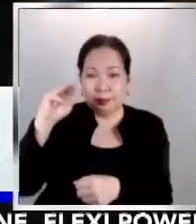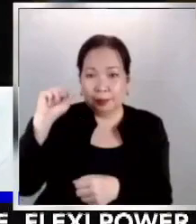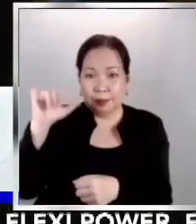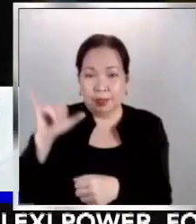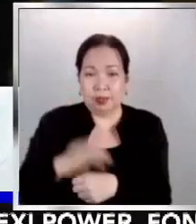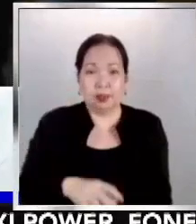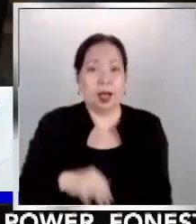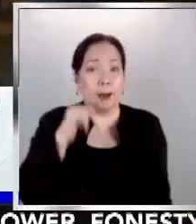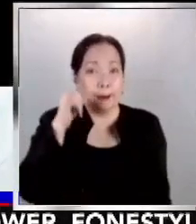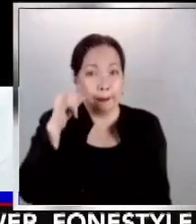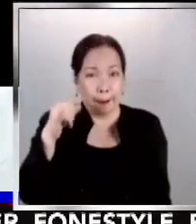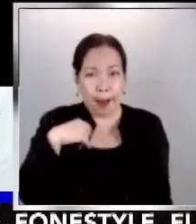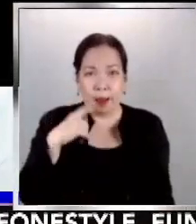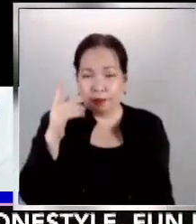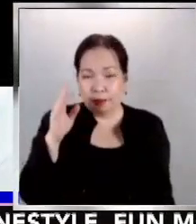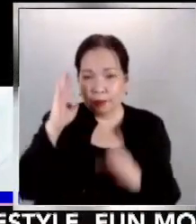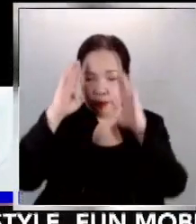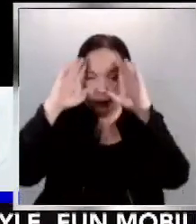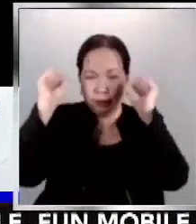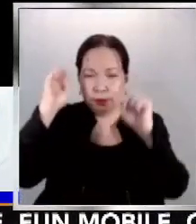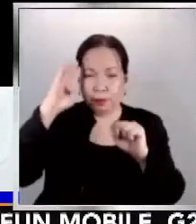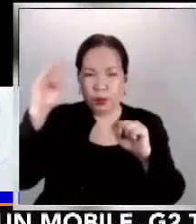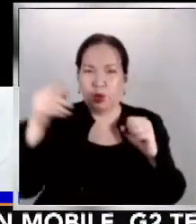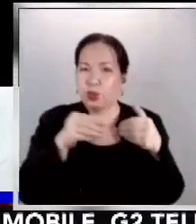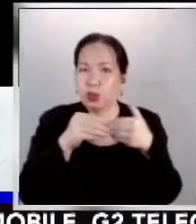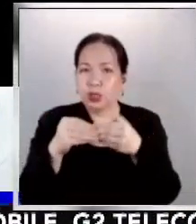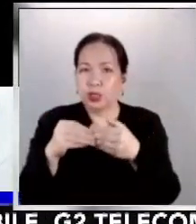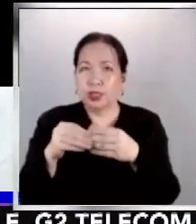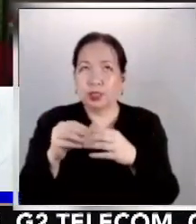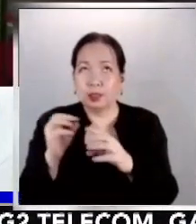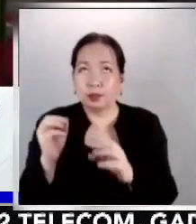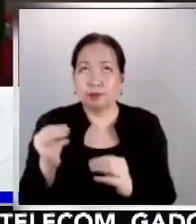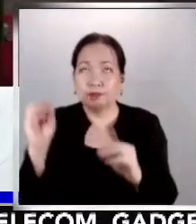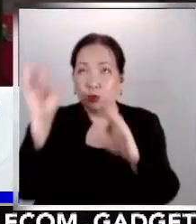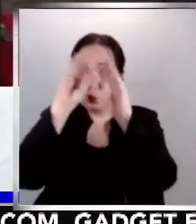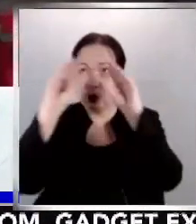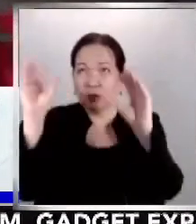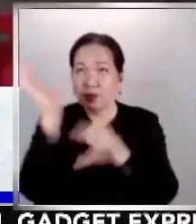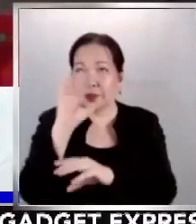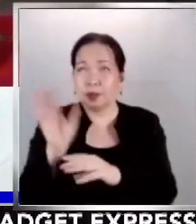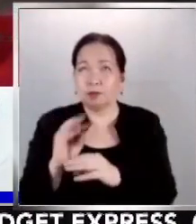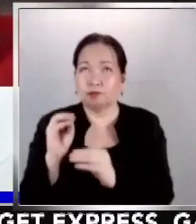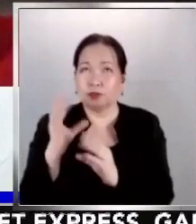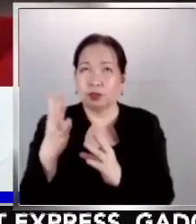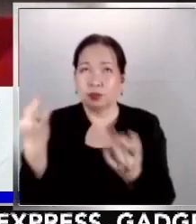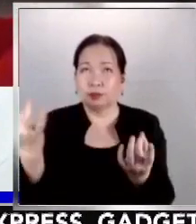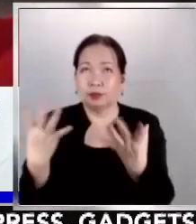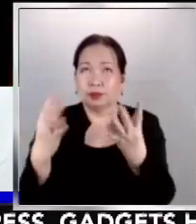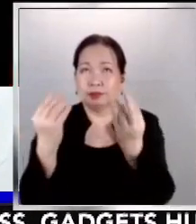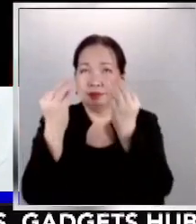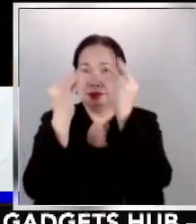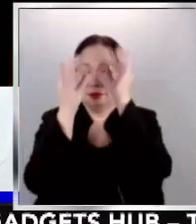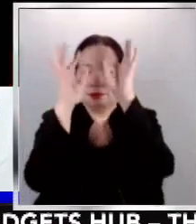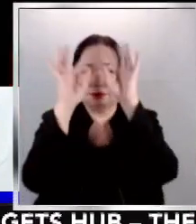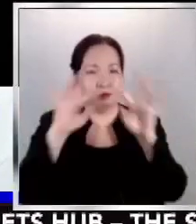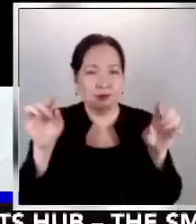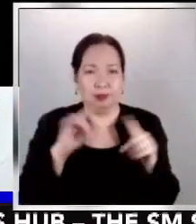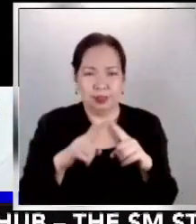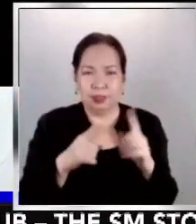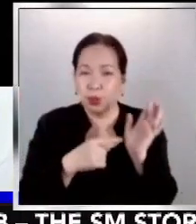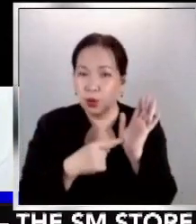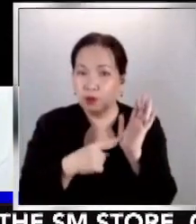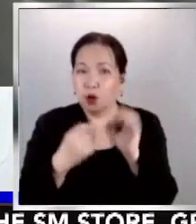Juanico Bridge na nagdudugtong sa mga isla ng Leyte at Samar. Umaasa ang Pangulo na makakatulong ito sa pagbango